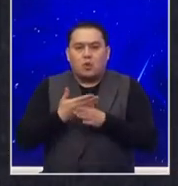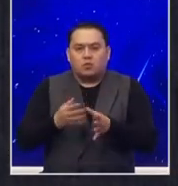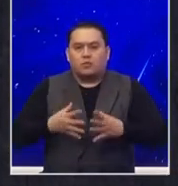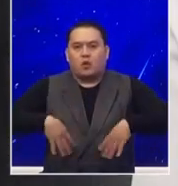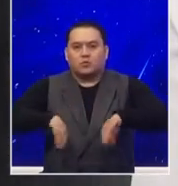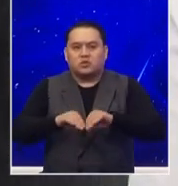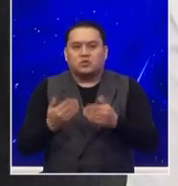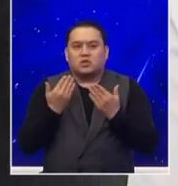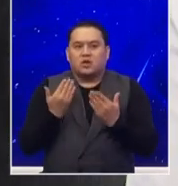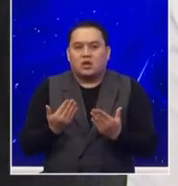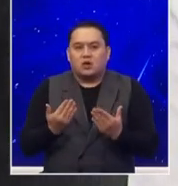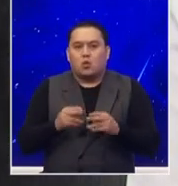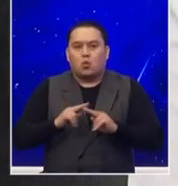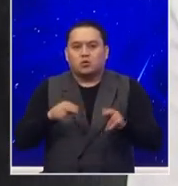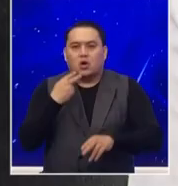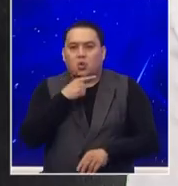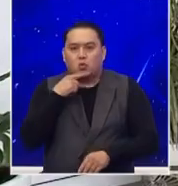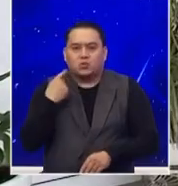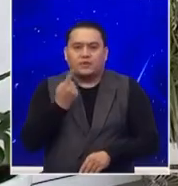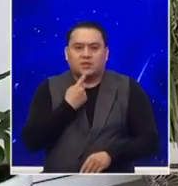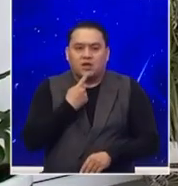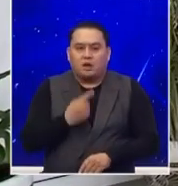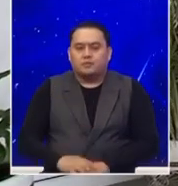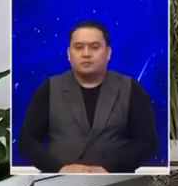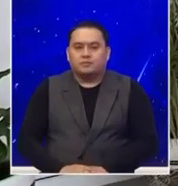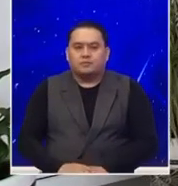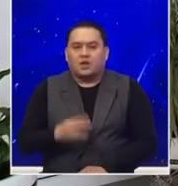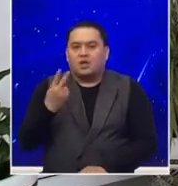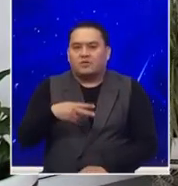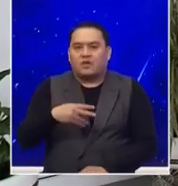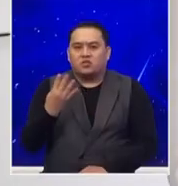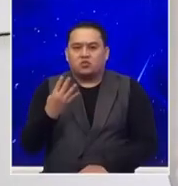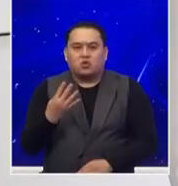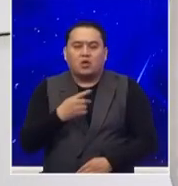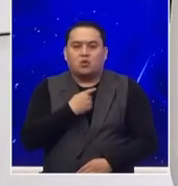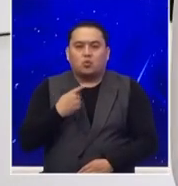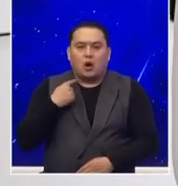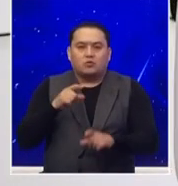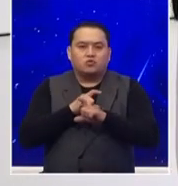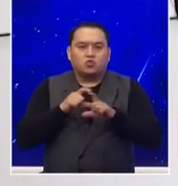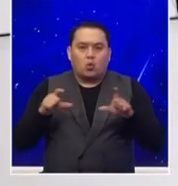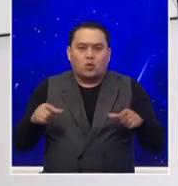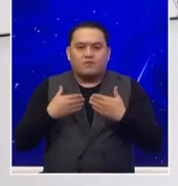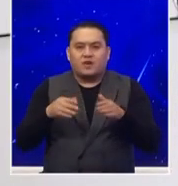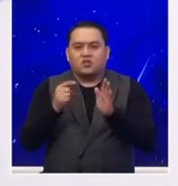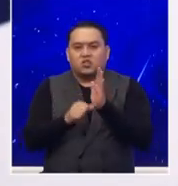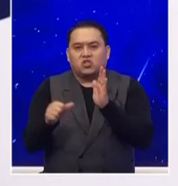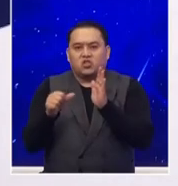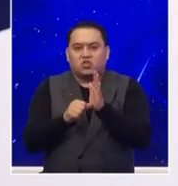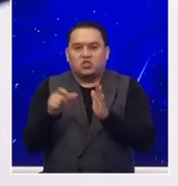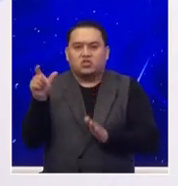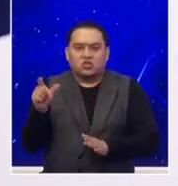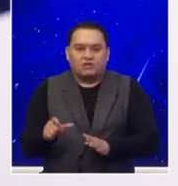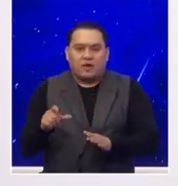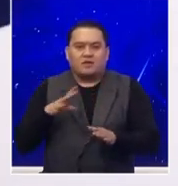обществу. Сейчас хочу стать учителем русского языка. В этом году 24-я Талдыкурганская школа-лицей выпускает 66